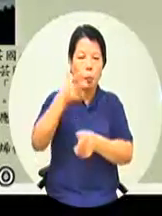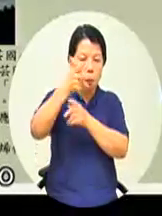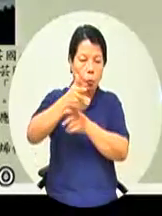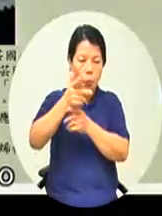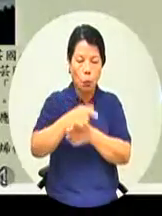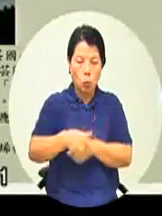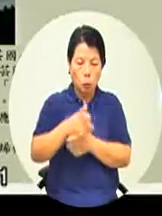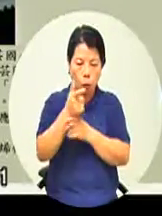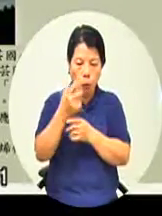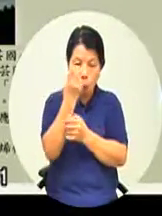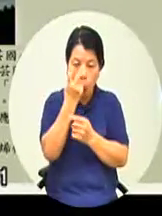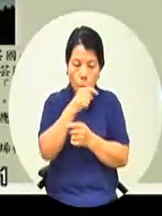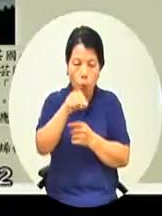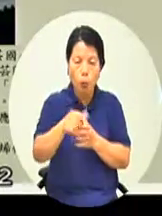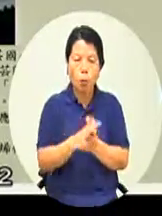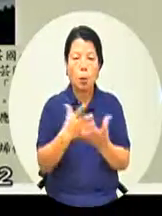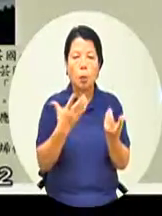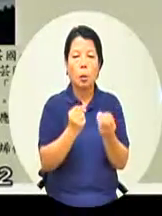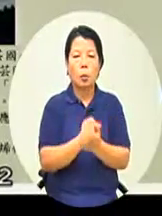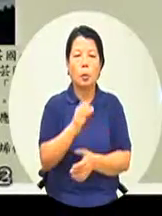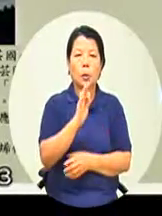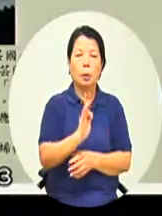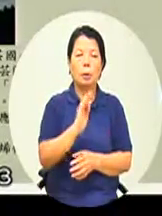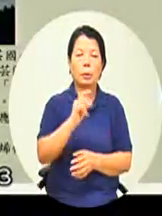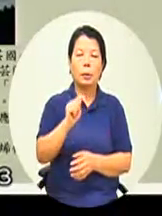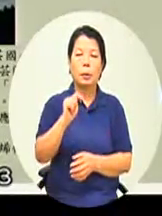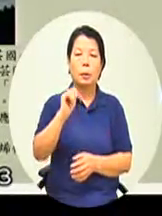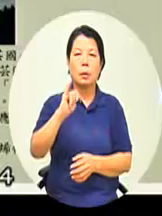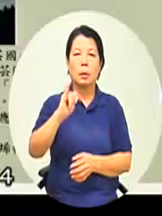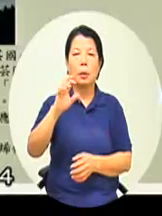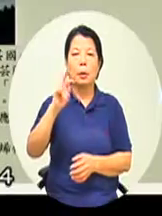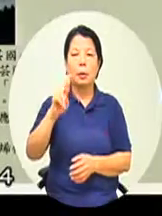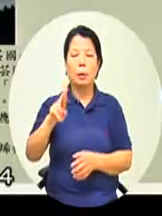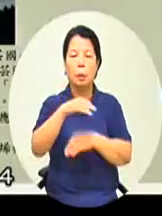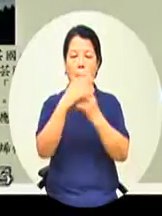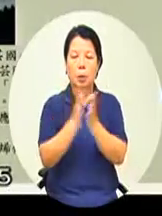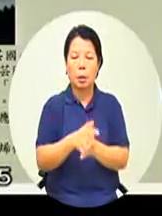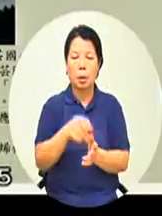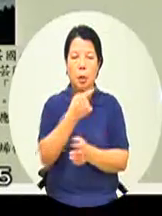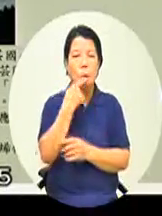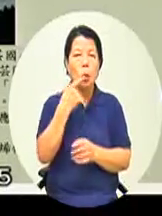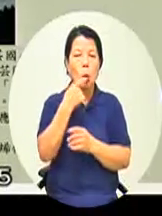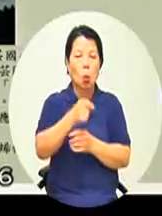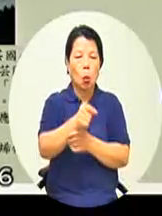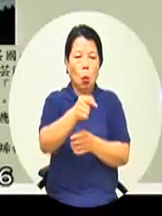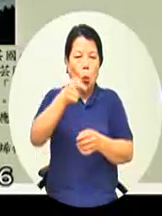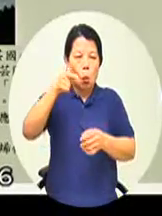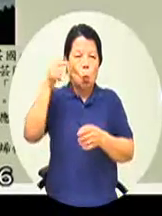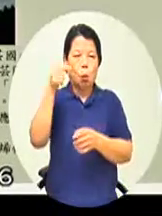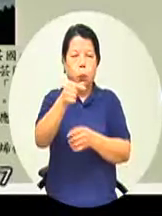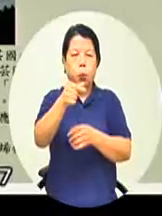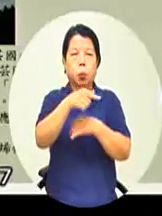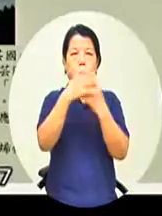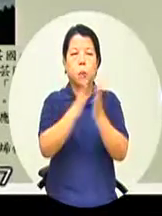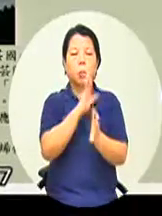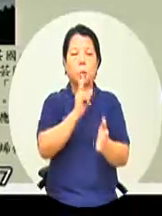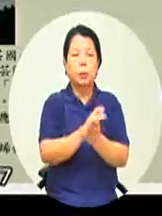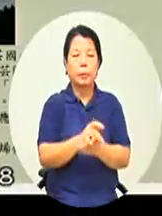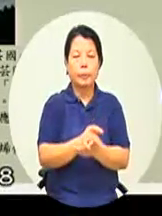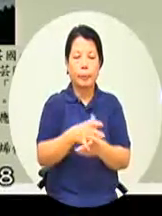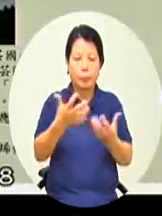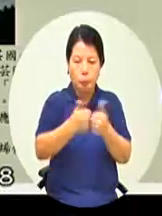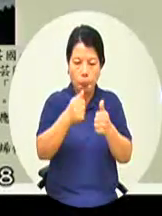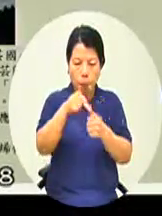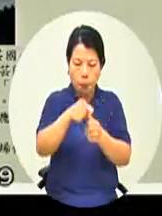一个FTIR 的一个监测站，这是红外线的光谱分析啊，这个仪器，这